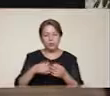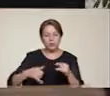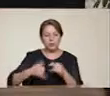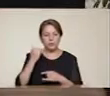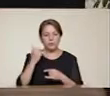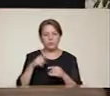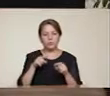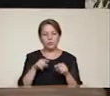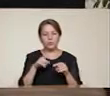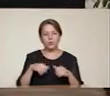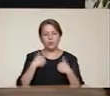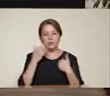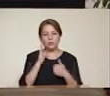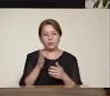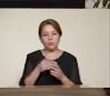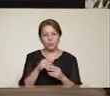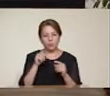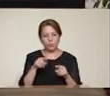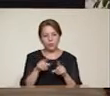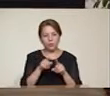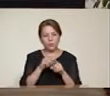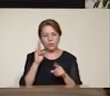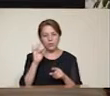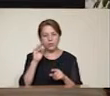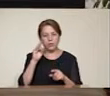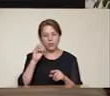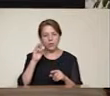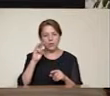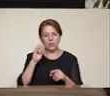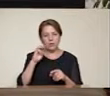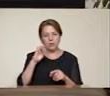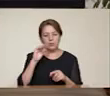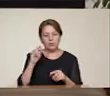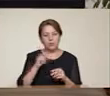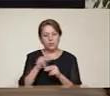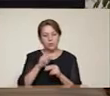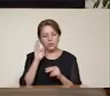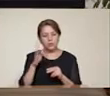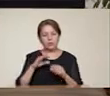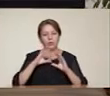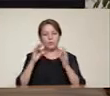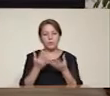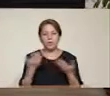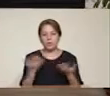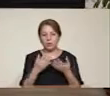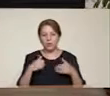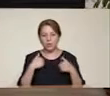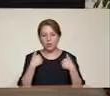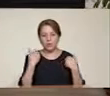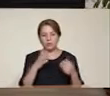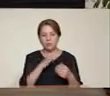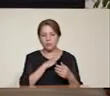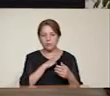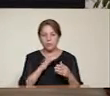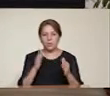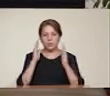keltiramiz. Buni harakatini ham kinematika o'rgatadi. Chunki bunda koptokning qanday harakat qilgani, tekis